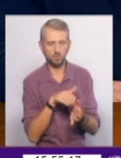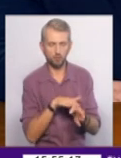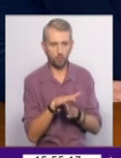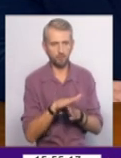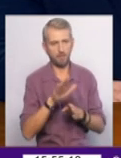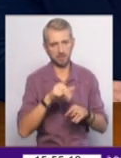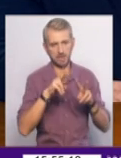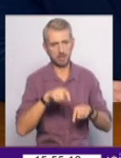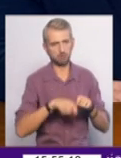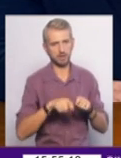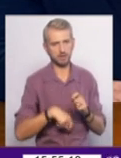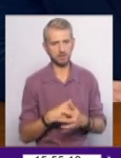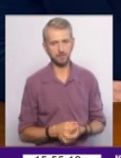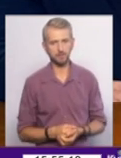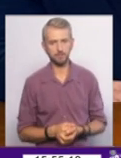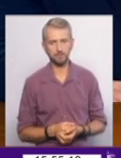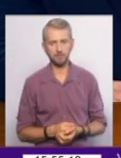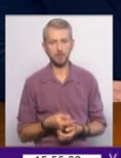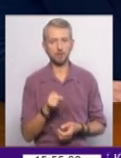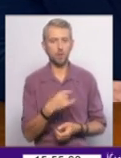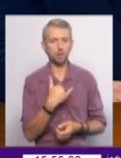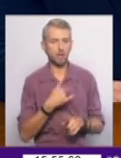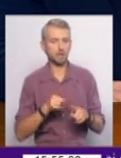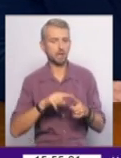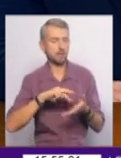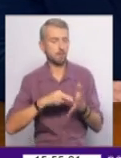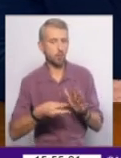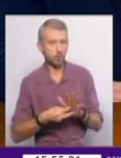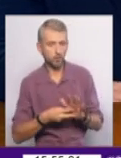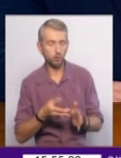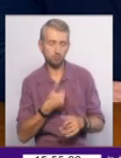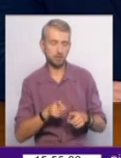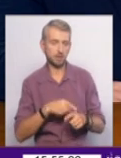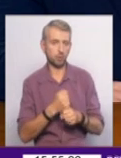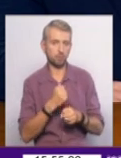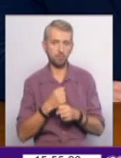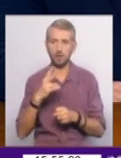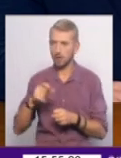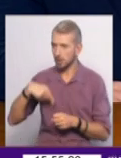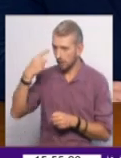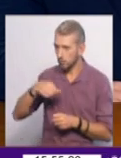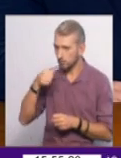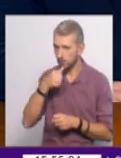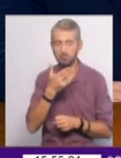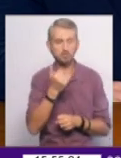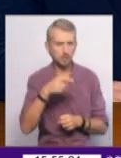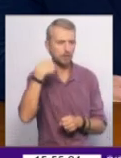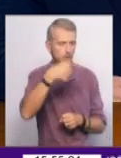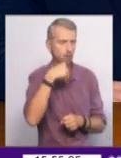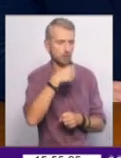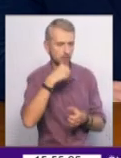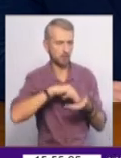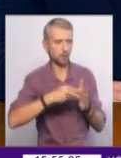експертизи. Тому у нас це заплановано, ну і ми це робимо. На наступний рік? На наступний рік плануємо